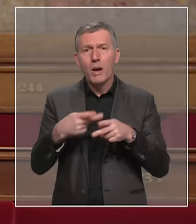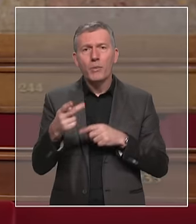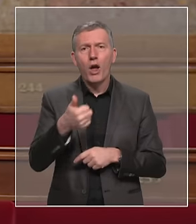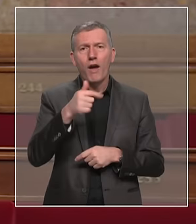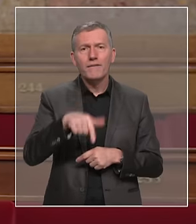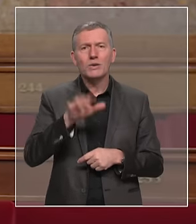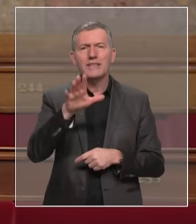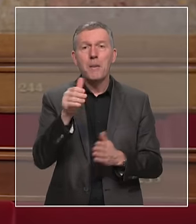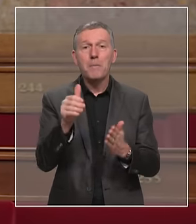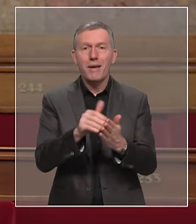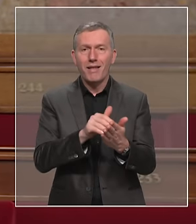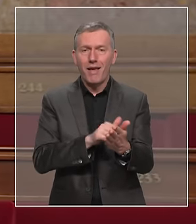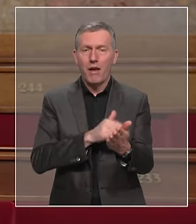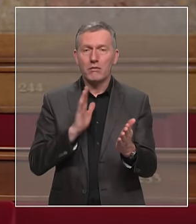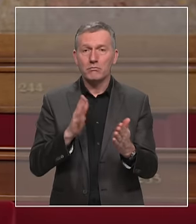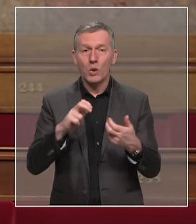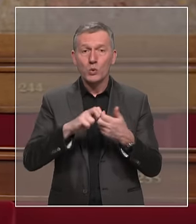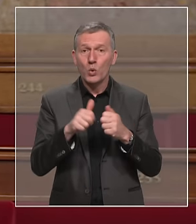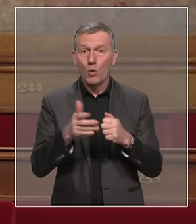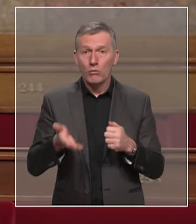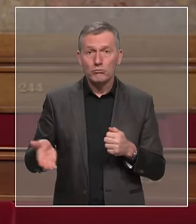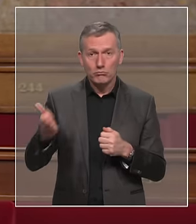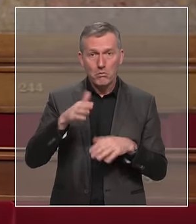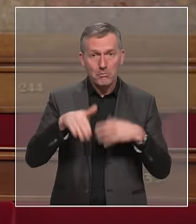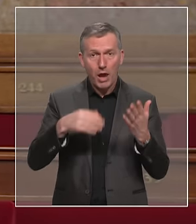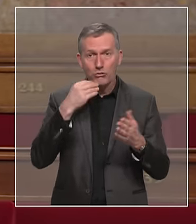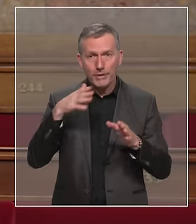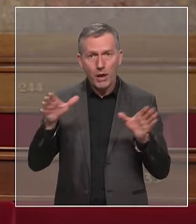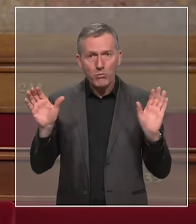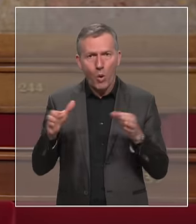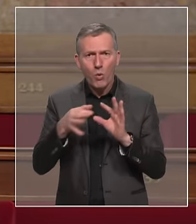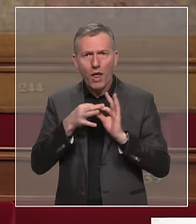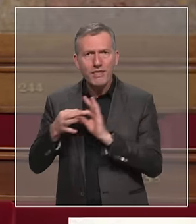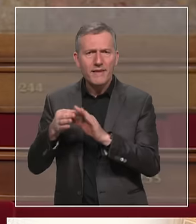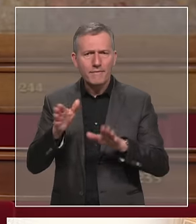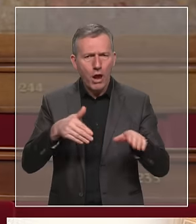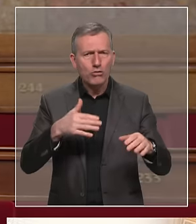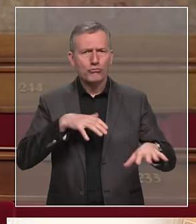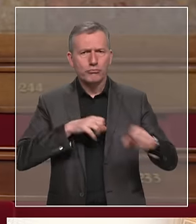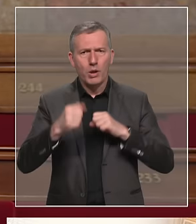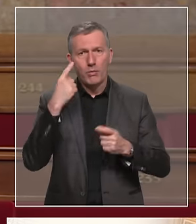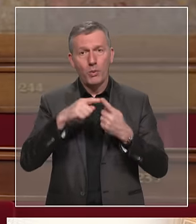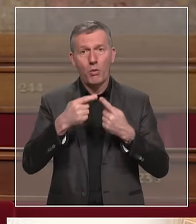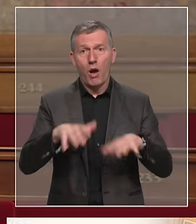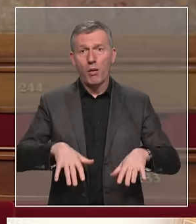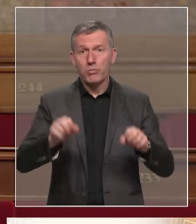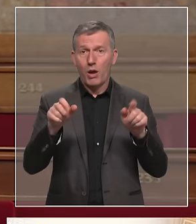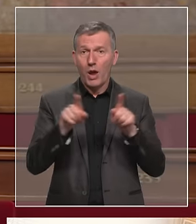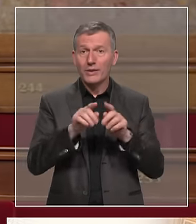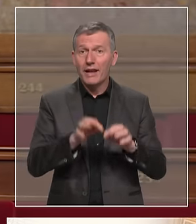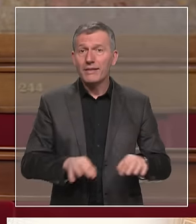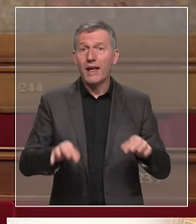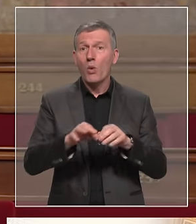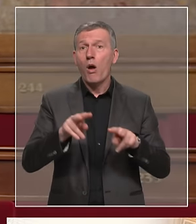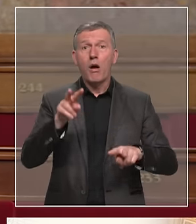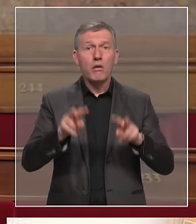1,5 milliard. Ces structures ont largement démontré leur capacité collective à agir utilement pour l'emploi, et notamment dans les territoires